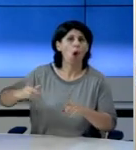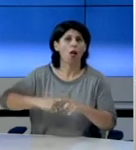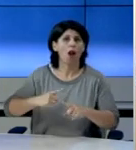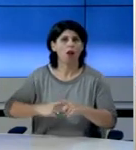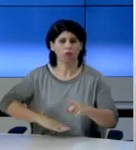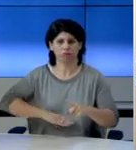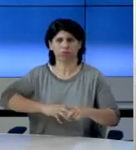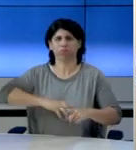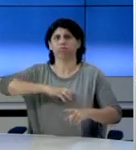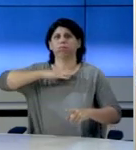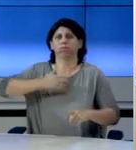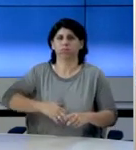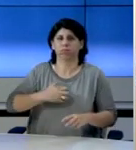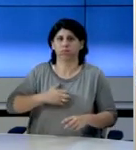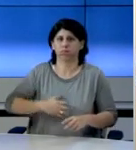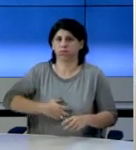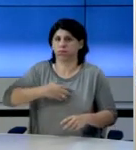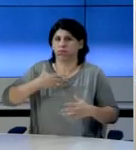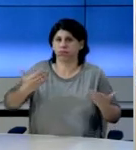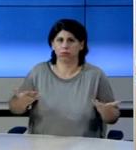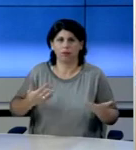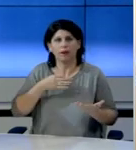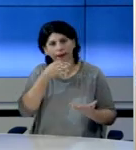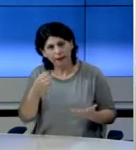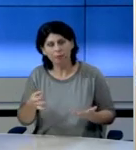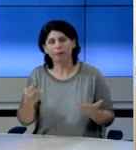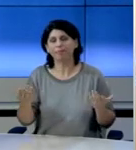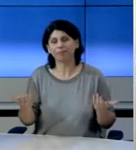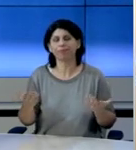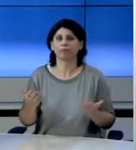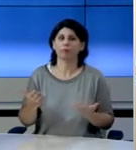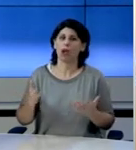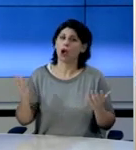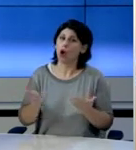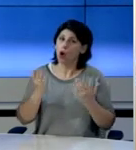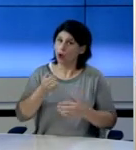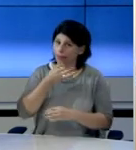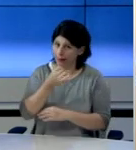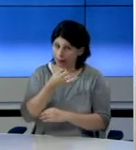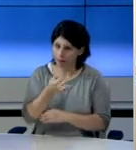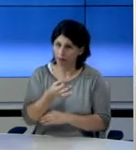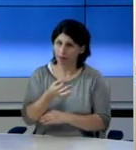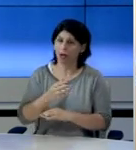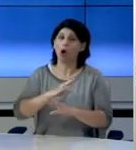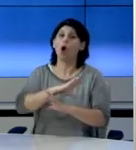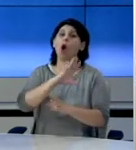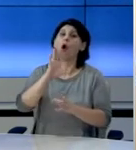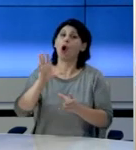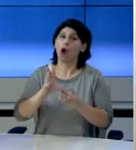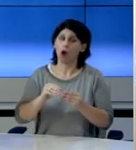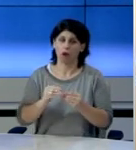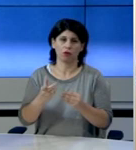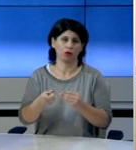αγανάκτησης από την κοινή γνώμη, να δηλώνει ότι όσα εδήλωσε, όσα ανήρτησε